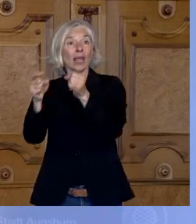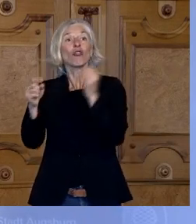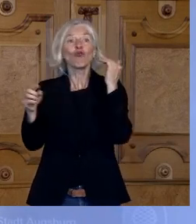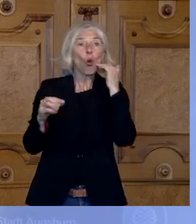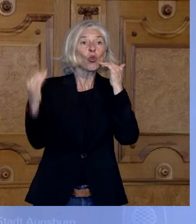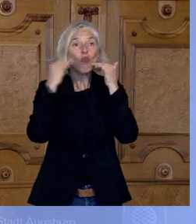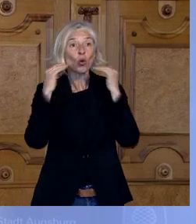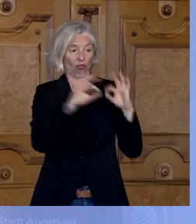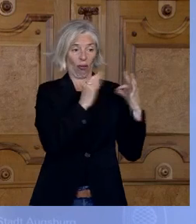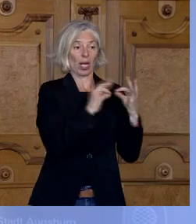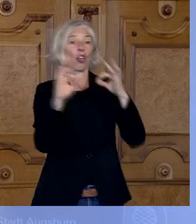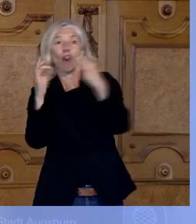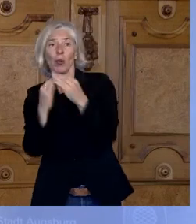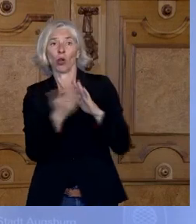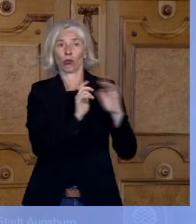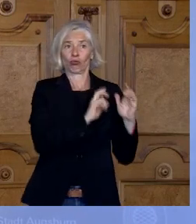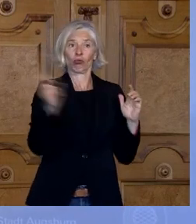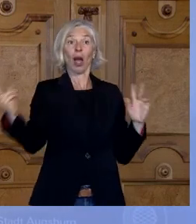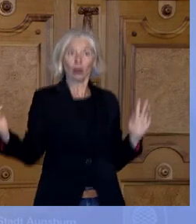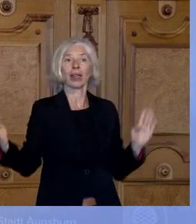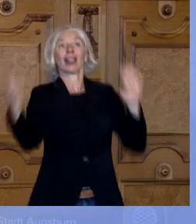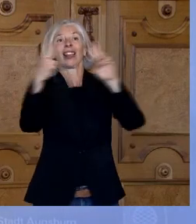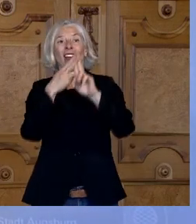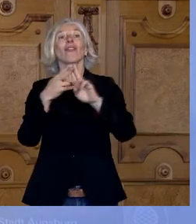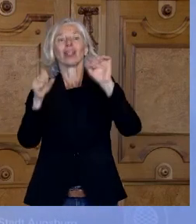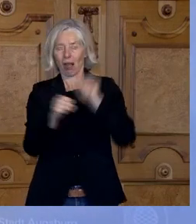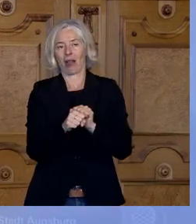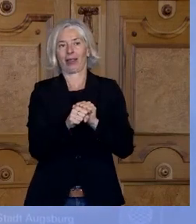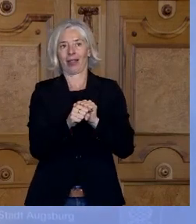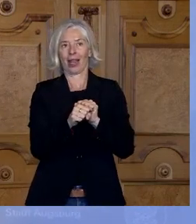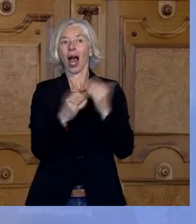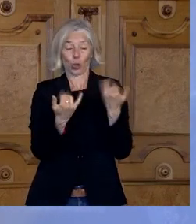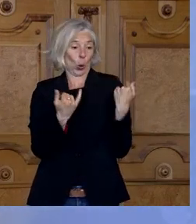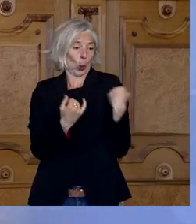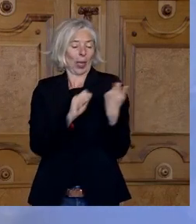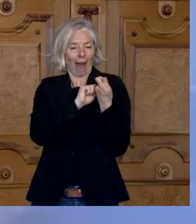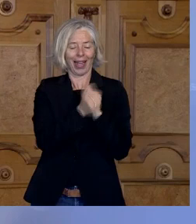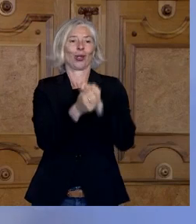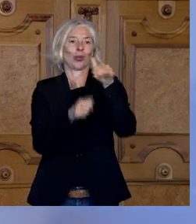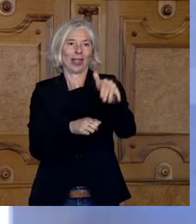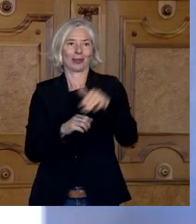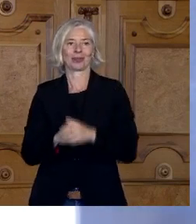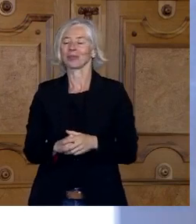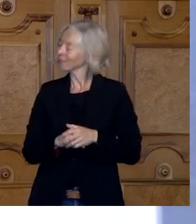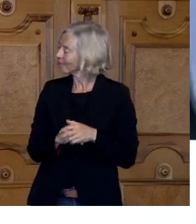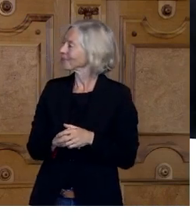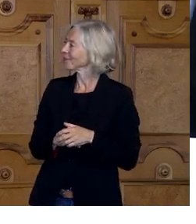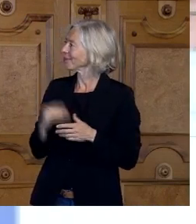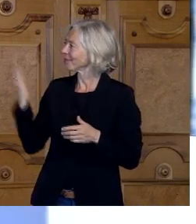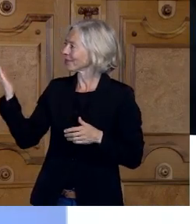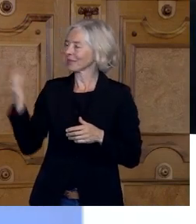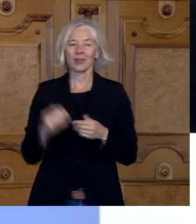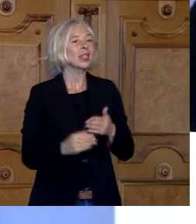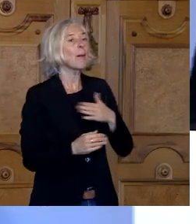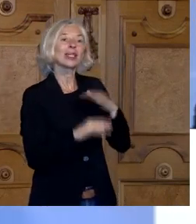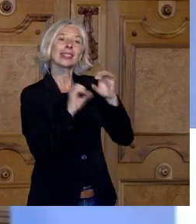der Bundesregierung auch angepasst. Und damit darf ich das Wort an den Ordnungsreferenten Frank Pintsch übergeben. Vielen Dank, Frau Oberbürgermeisterin, meine sehr geehrten